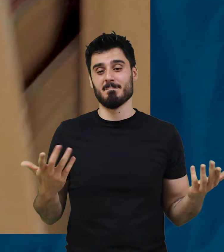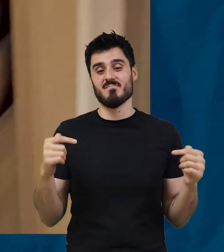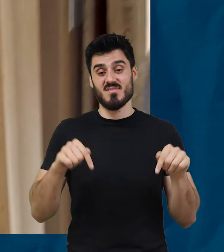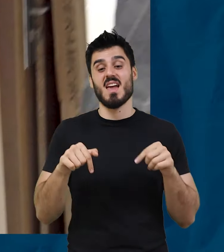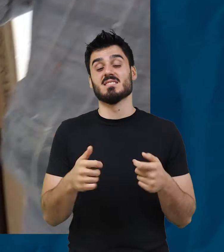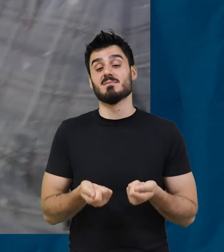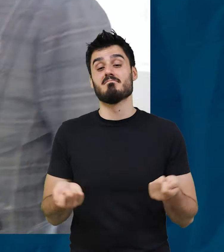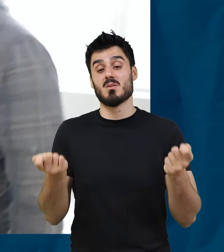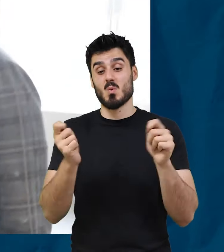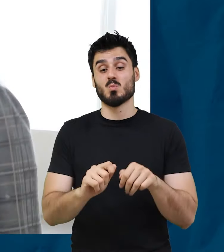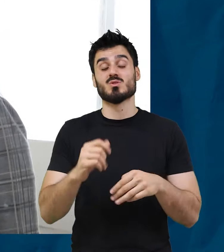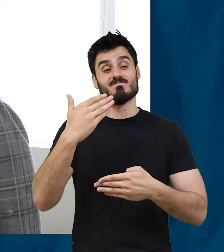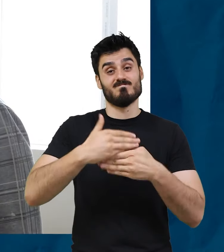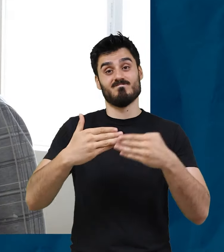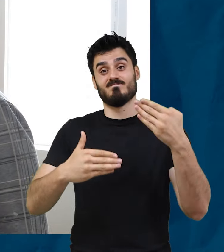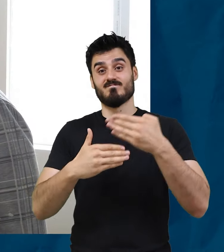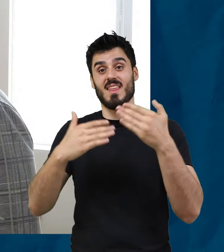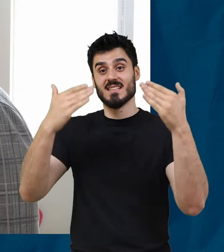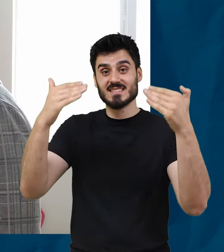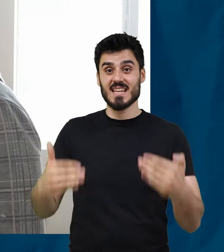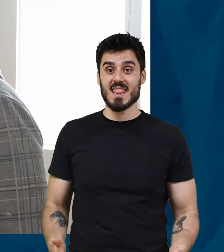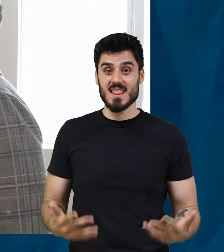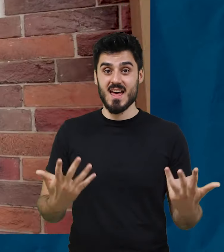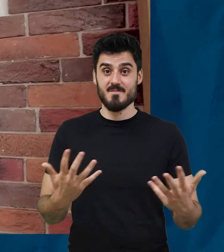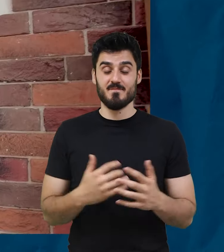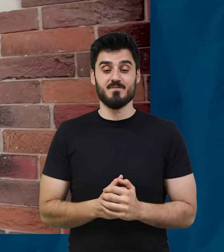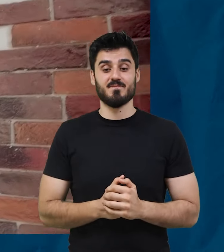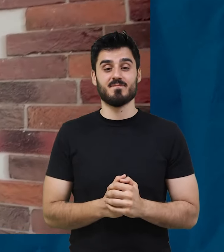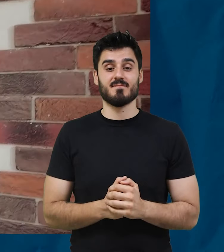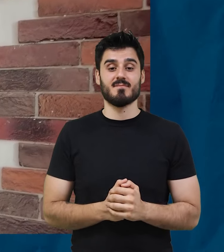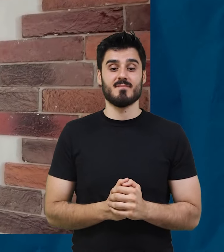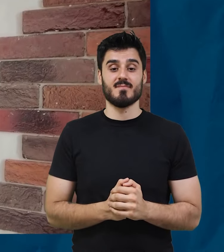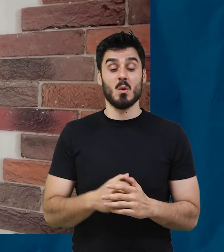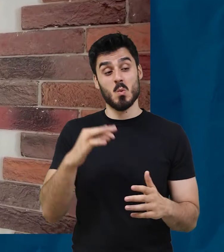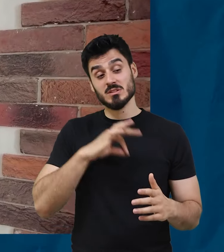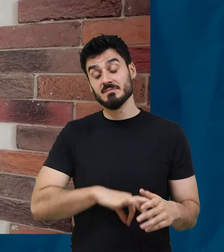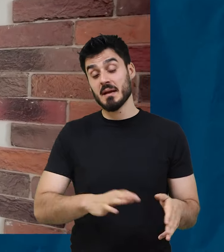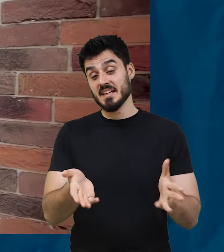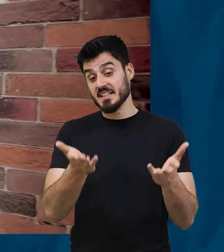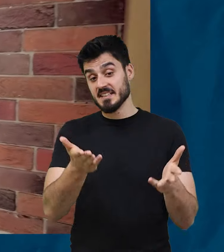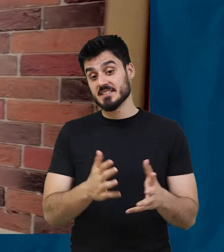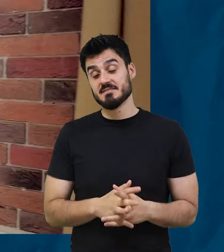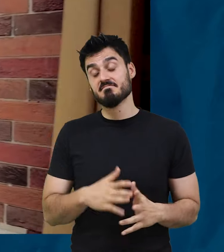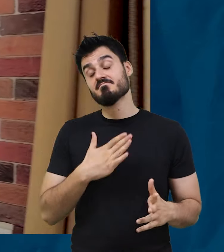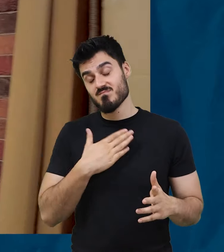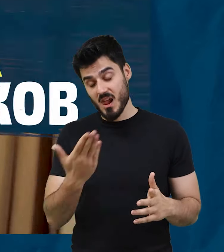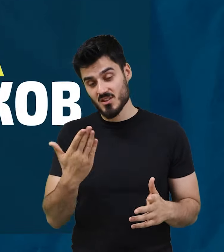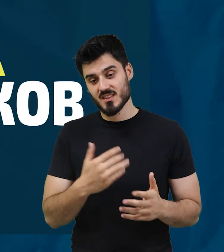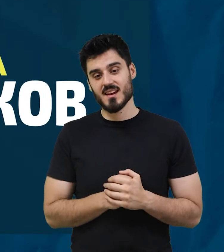днеска довършваме тухлените стенички. Добре. Успех! Мерси.